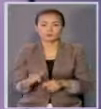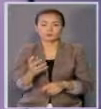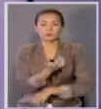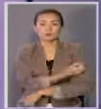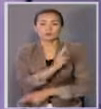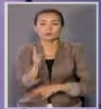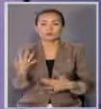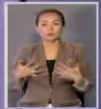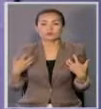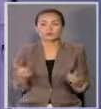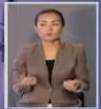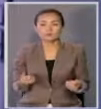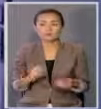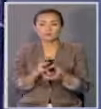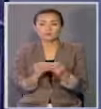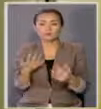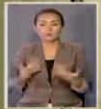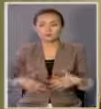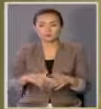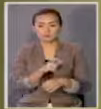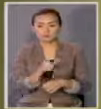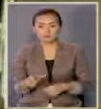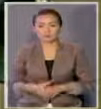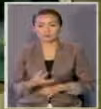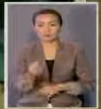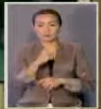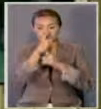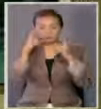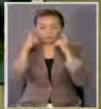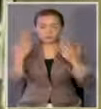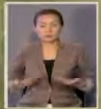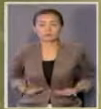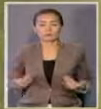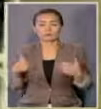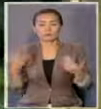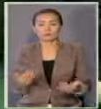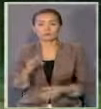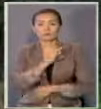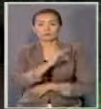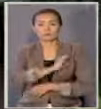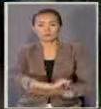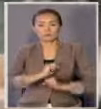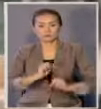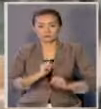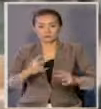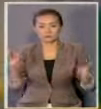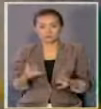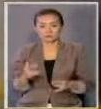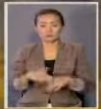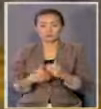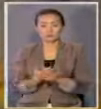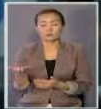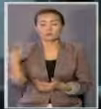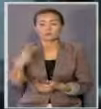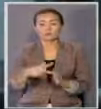те, у кого слабее здоровье, социально уязвимые граждане. Кроме ношения масок, жителям рекомендуется использовать дезинфицирующие средства для рук.